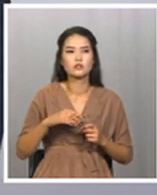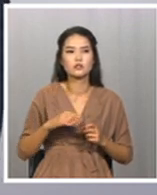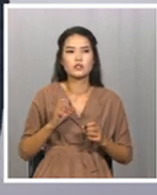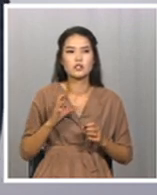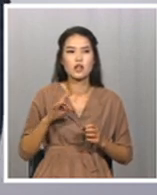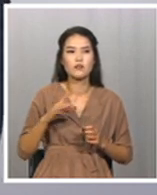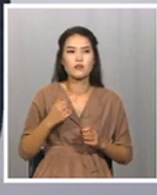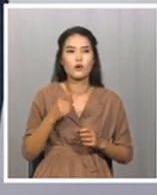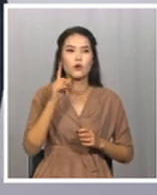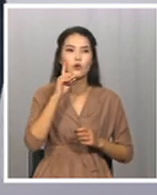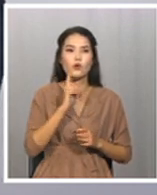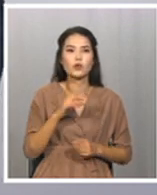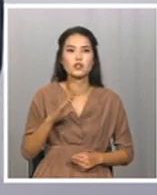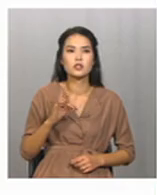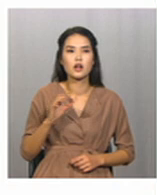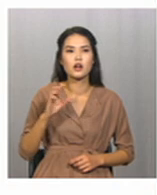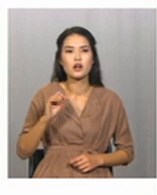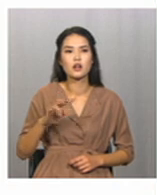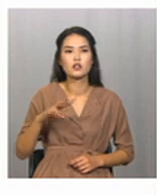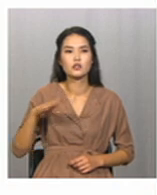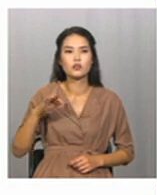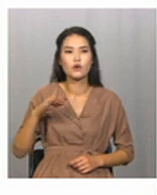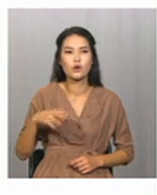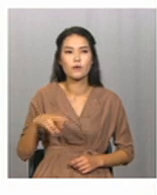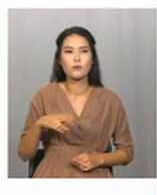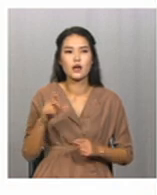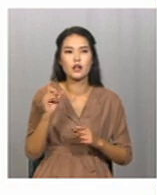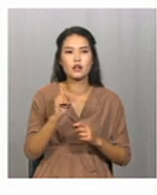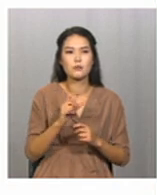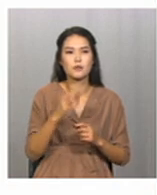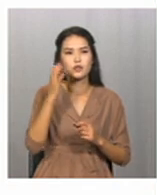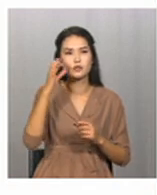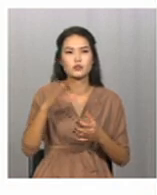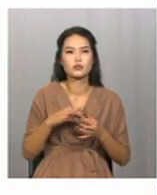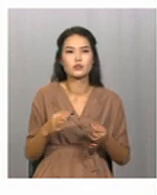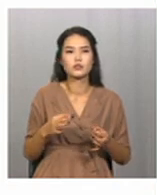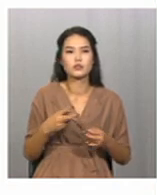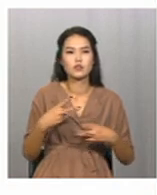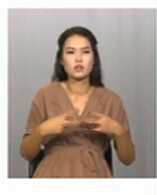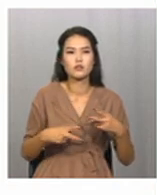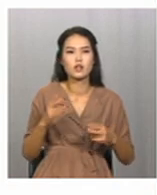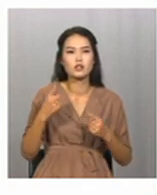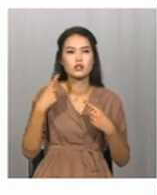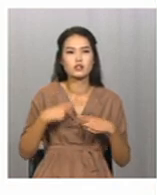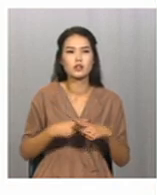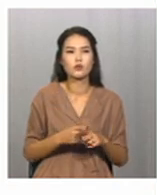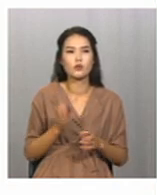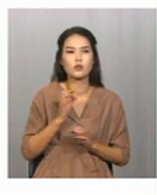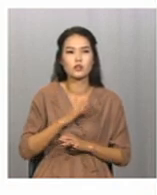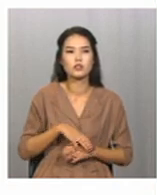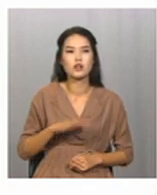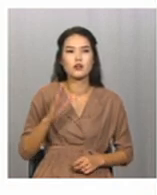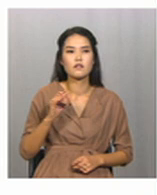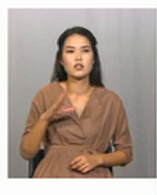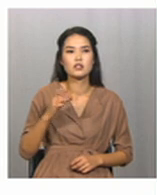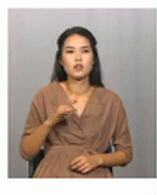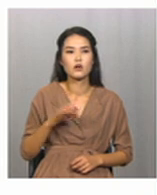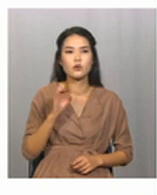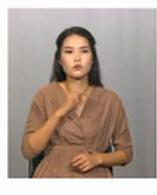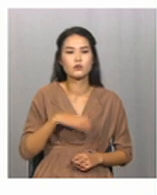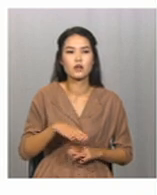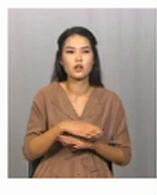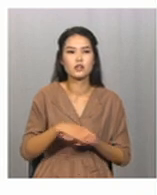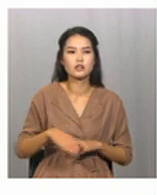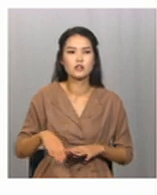Ол ыңғайлы drag and drop, яғни элементтерді тінтуірмен тасымалдау технологиясын қолданады. Wix сайт